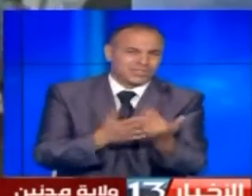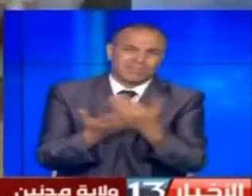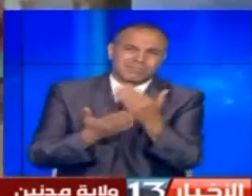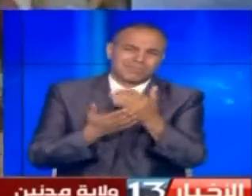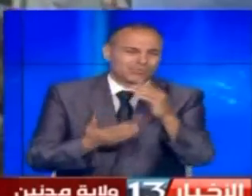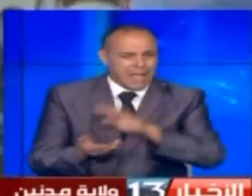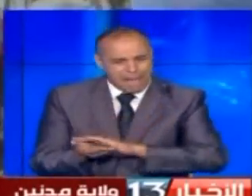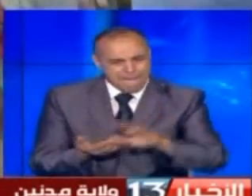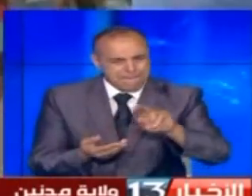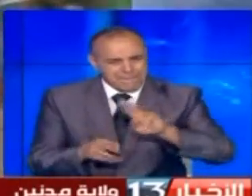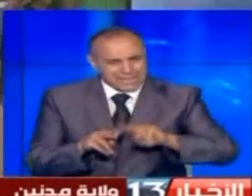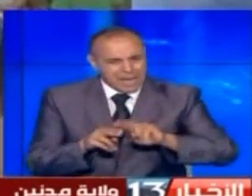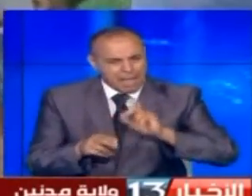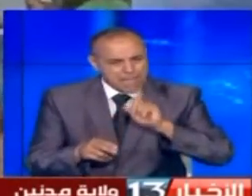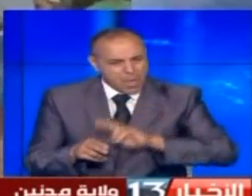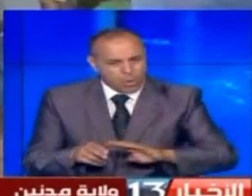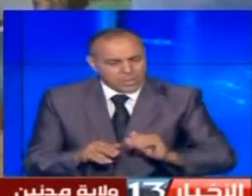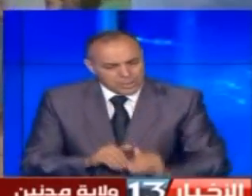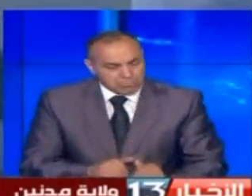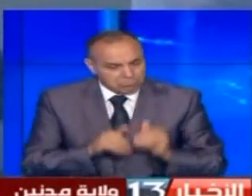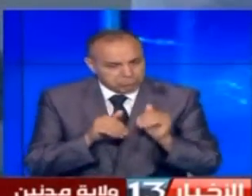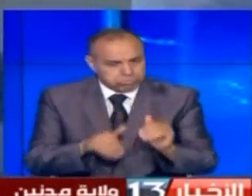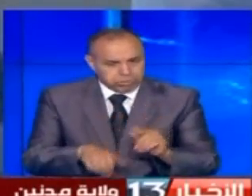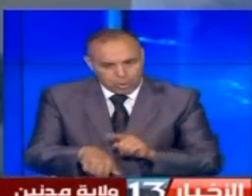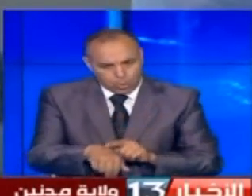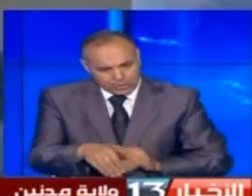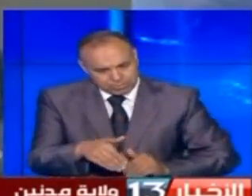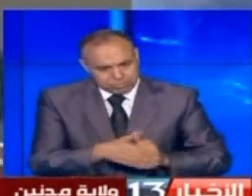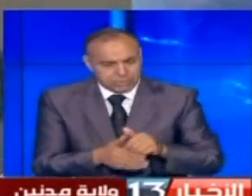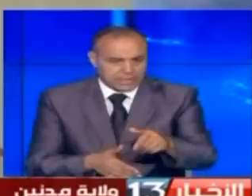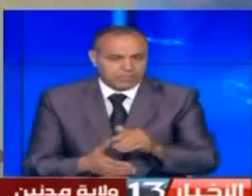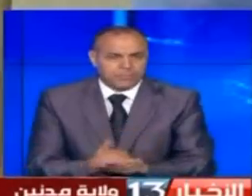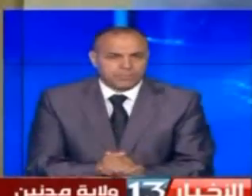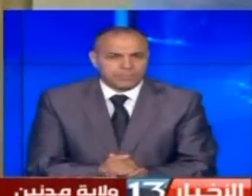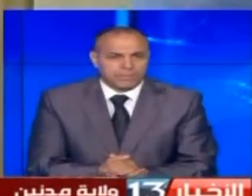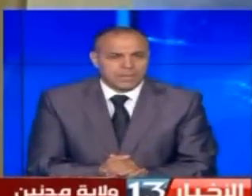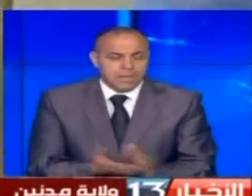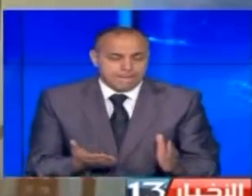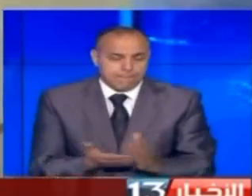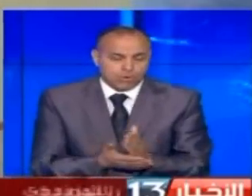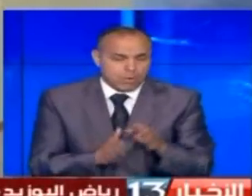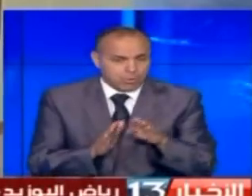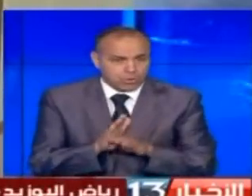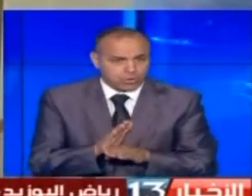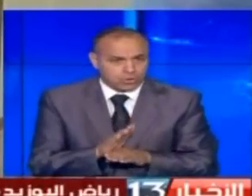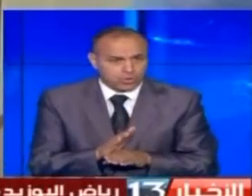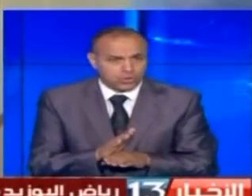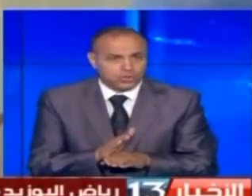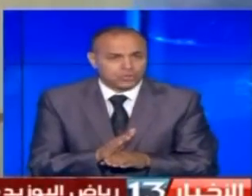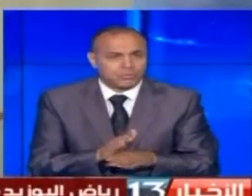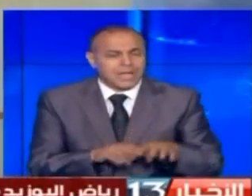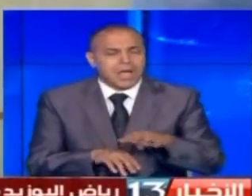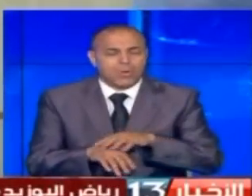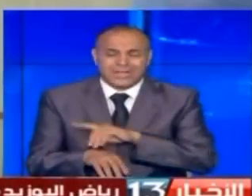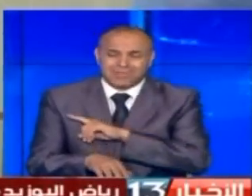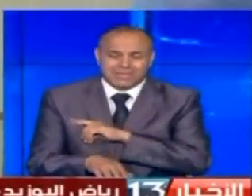ثان، من المنتظر أن يباشر الأشغال في قادم الأسابيع. هذا هو مشروع مبرمج عن طريق المسجد الجهوي لولاية